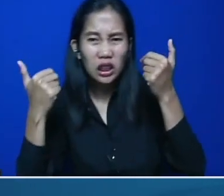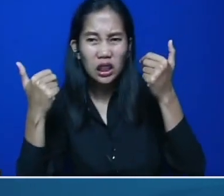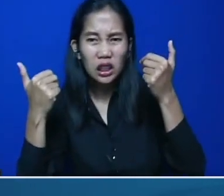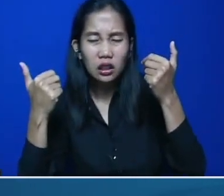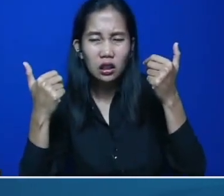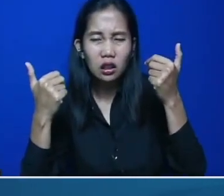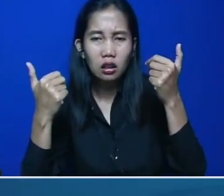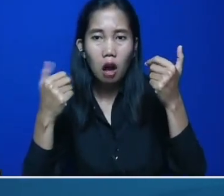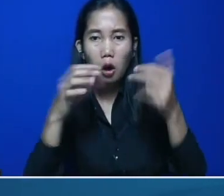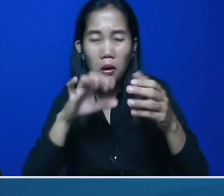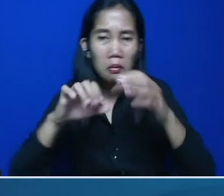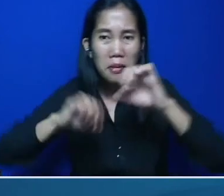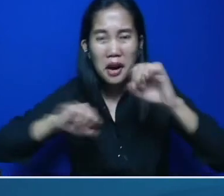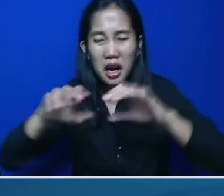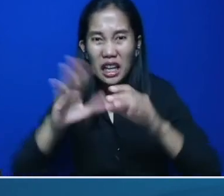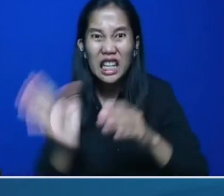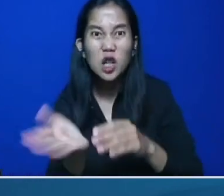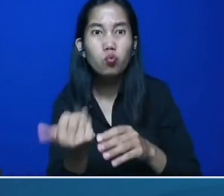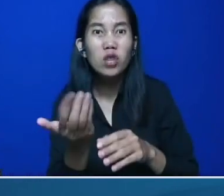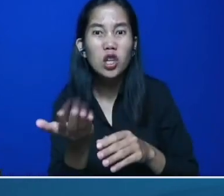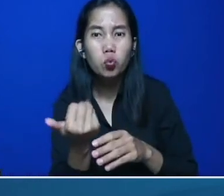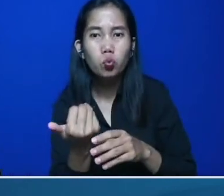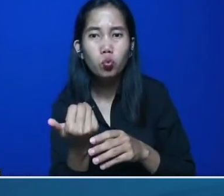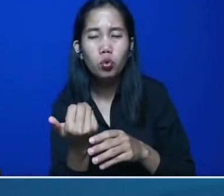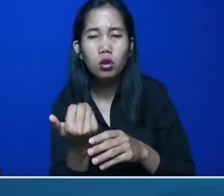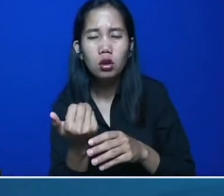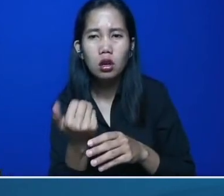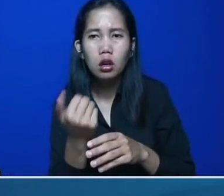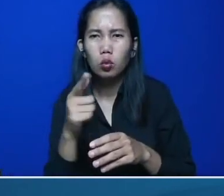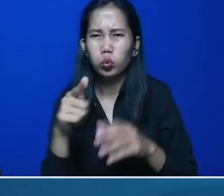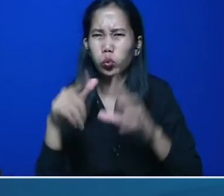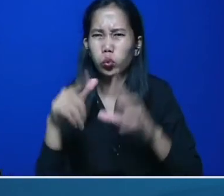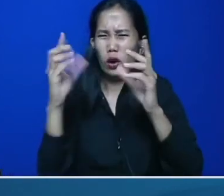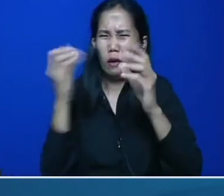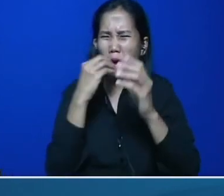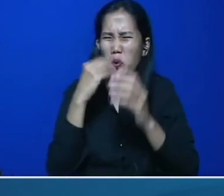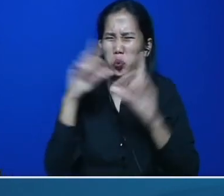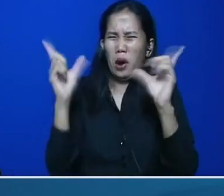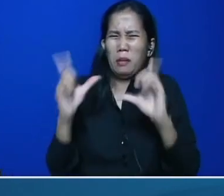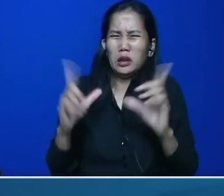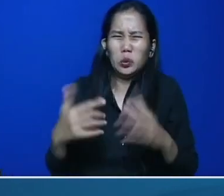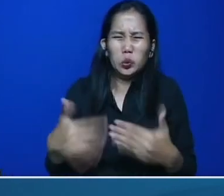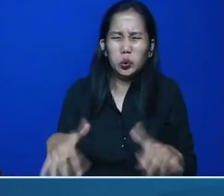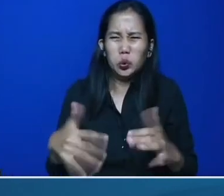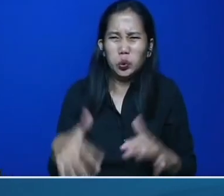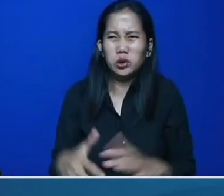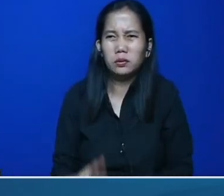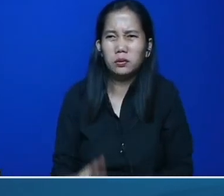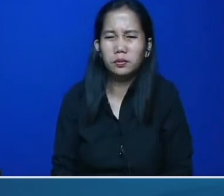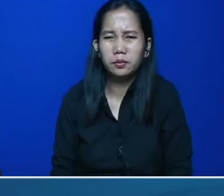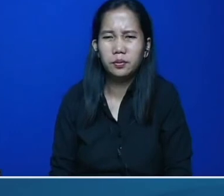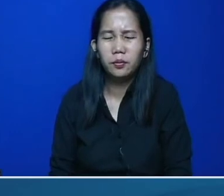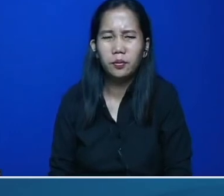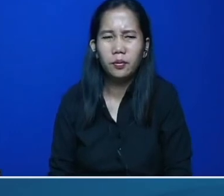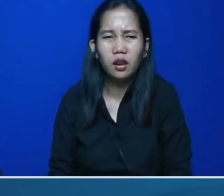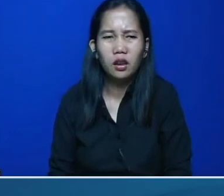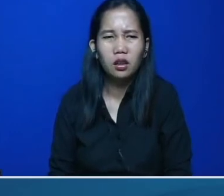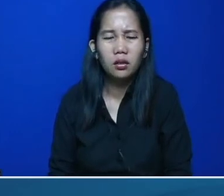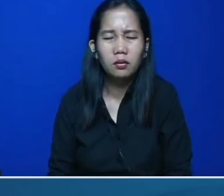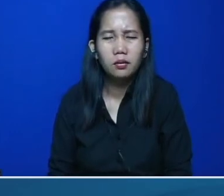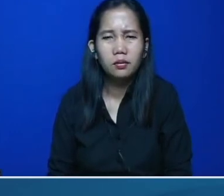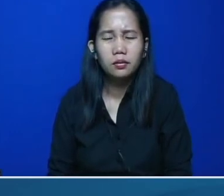biasa ular pun dimakan semua yang haram